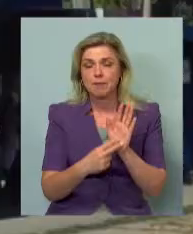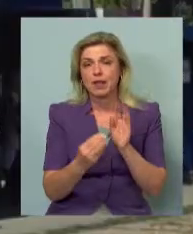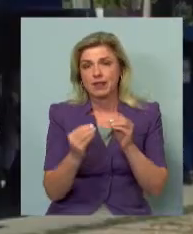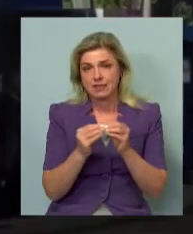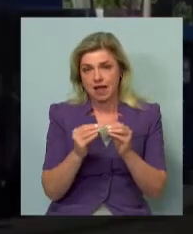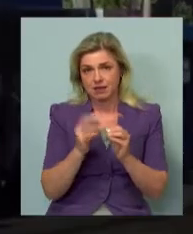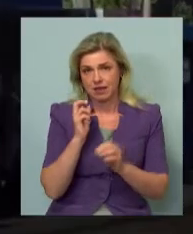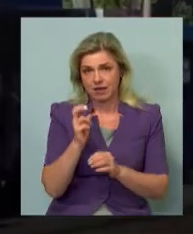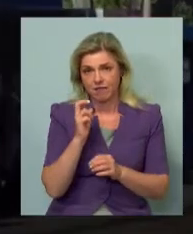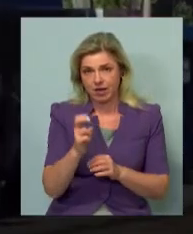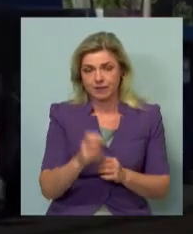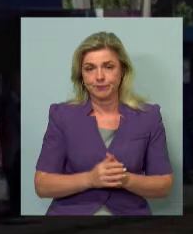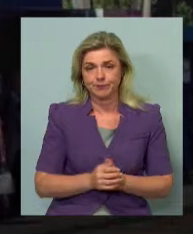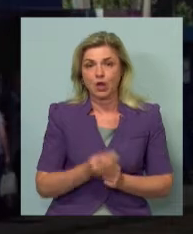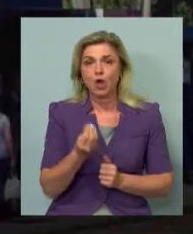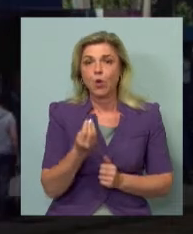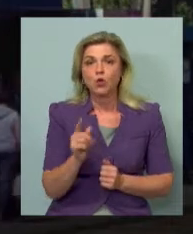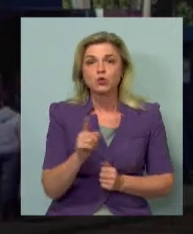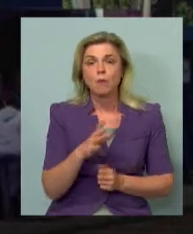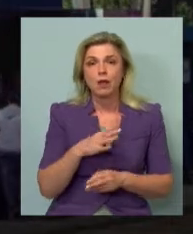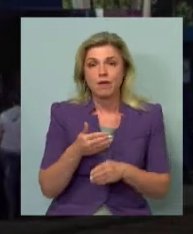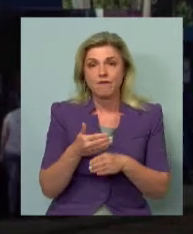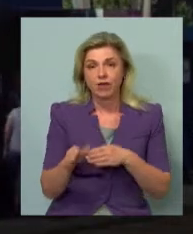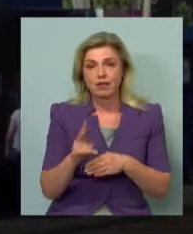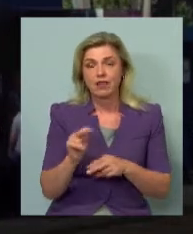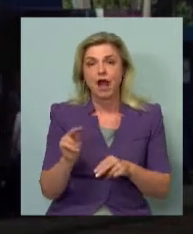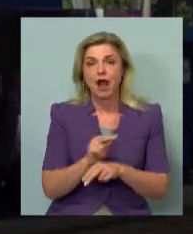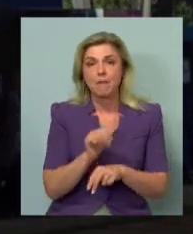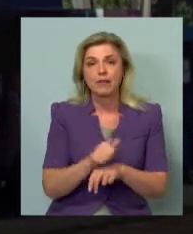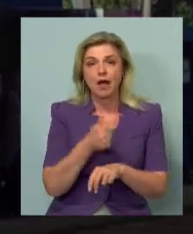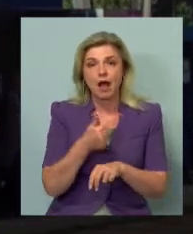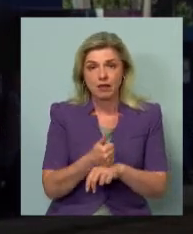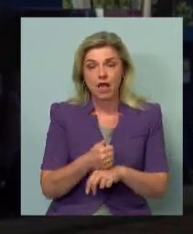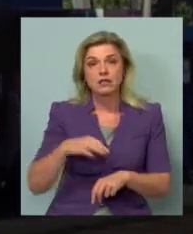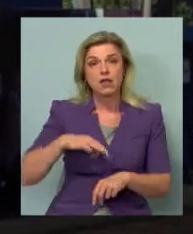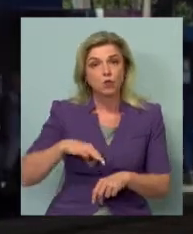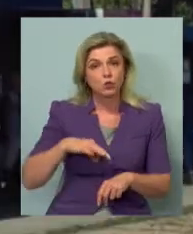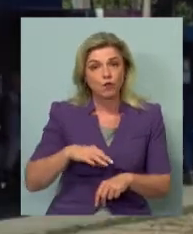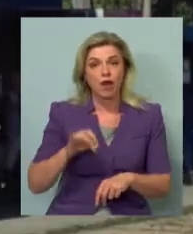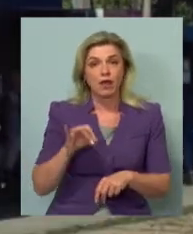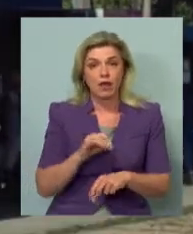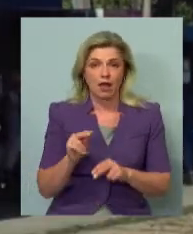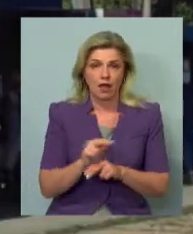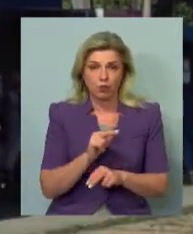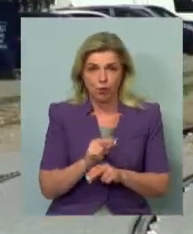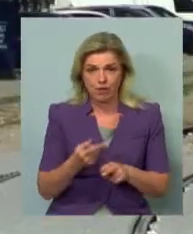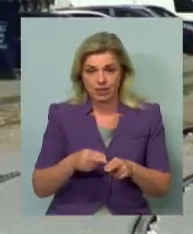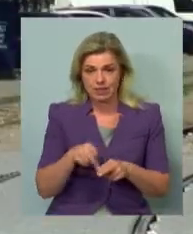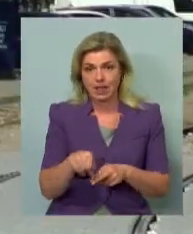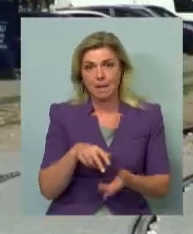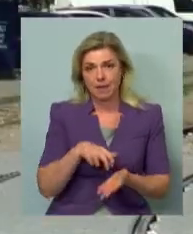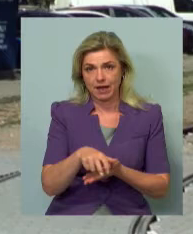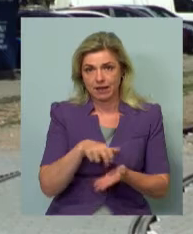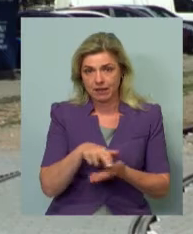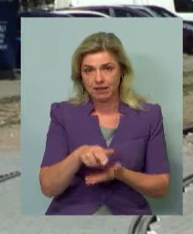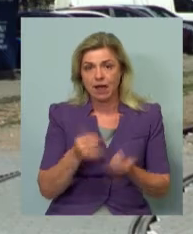трамваї. Кошти, які нам були виділені на капітальний ремонт рейси шпальної решітки, застосувати та відремонтувати цей перехід. Зараз